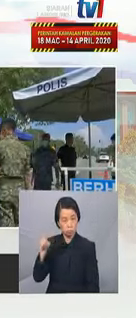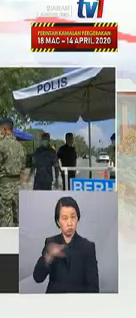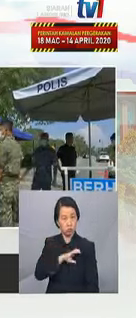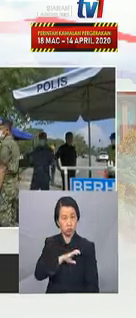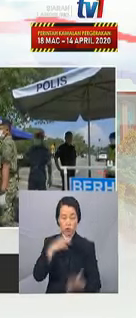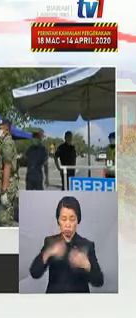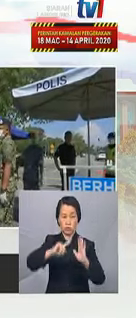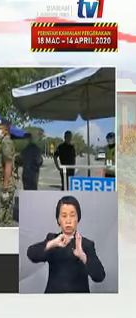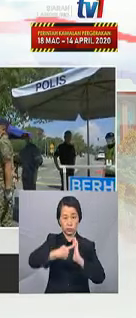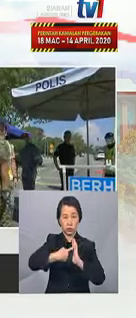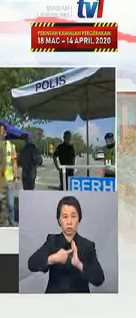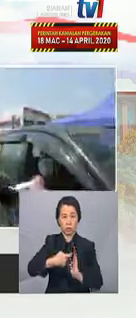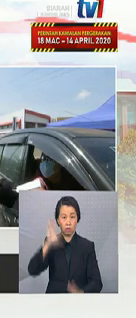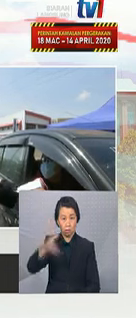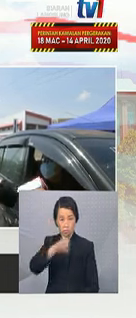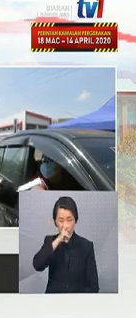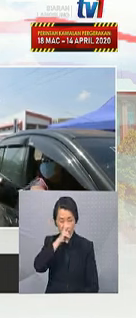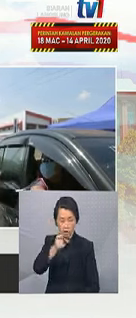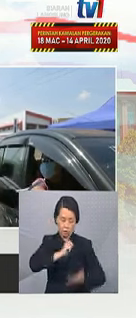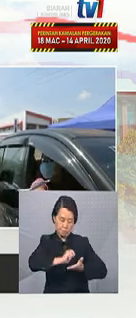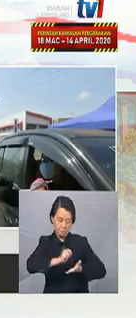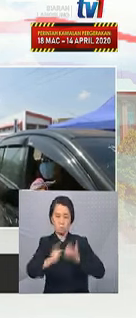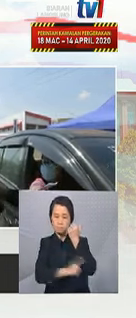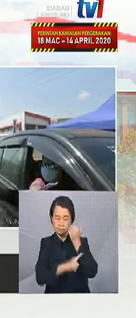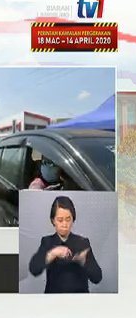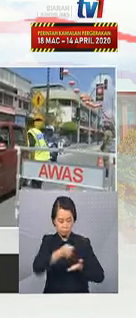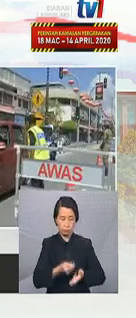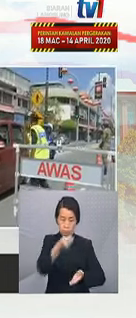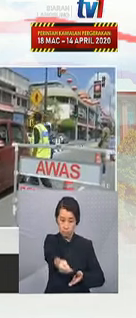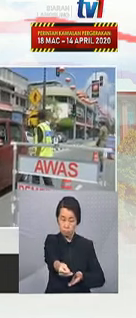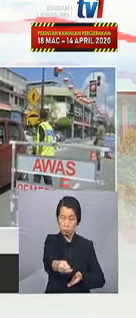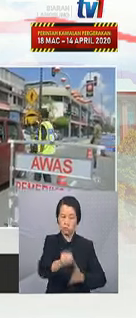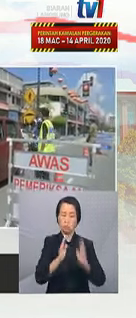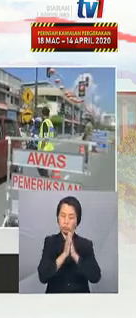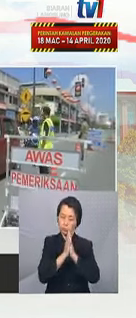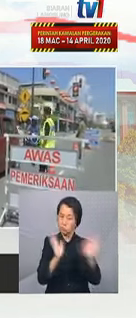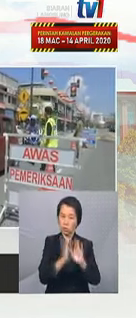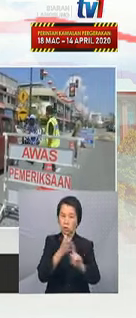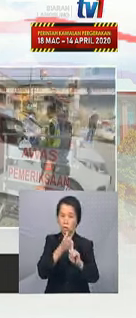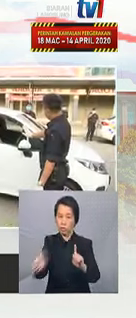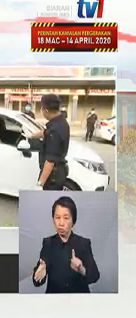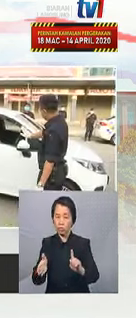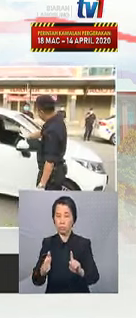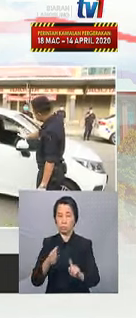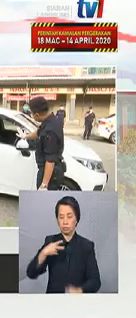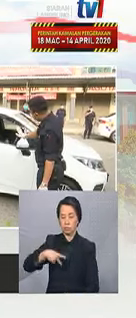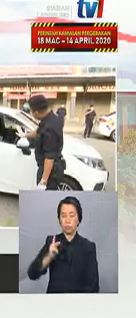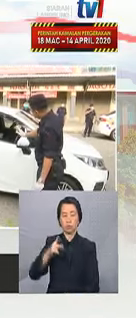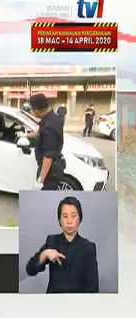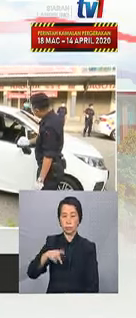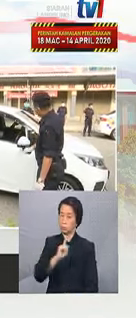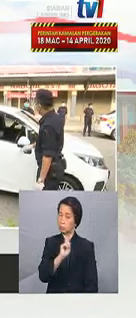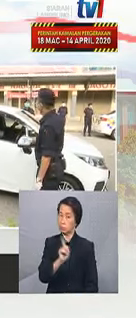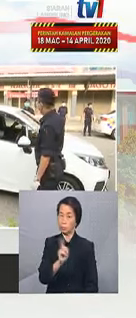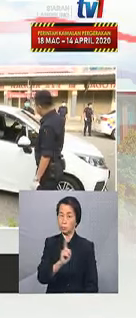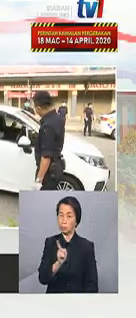pun bermula. Jadi tolong jangan langgar apa-apa perintah di bawah PKP